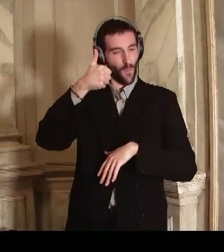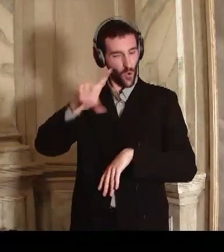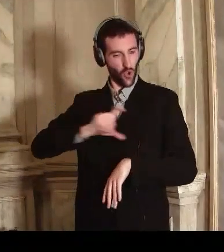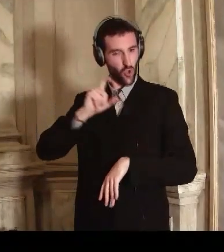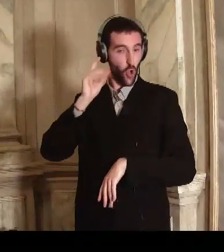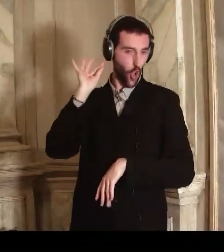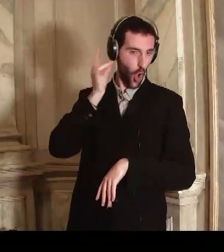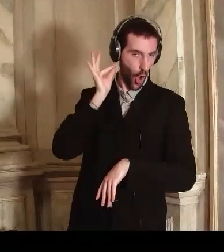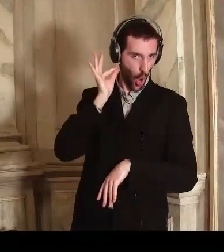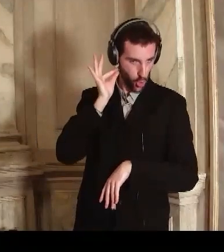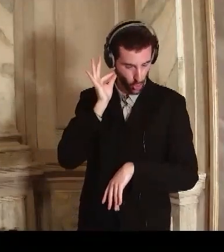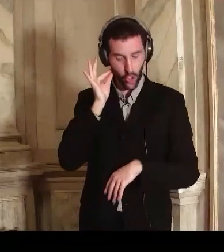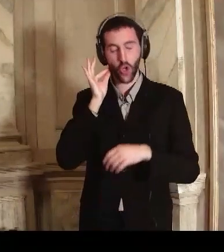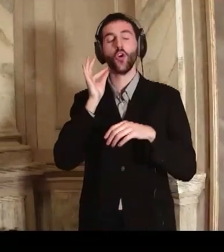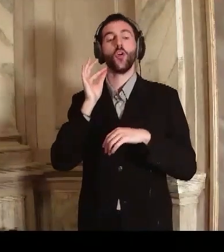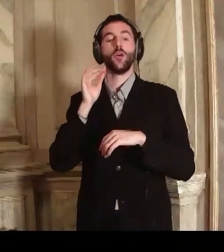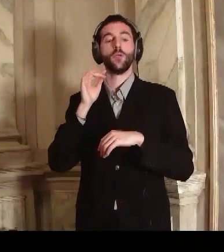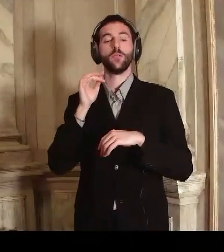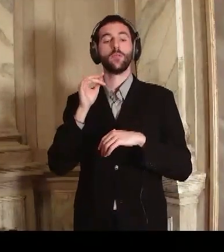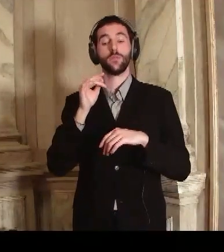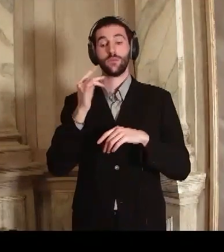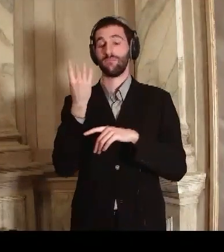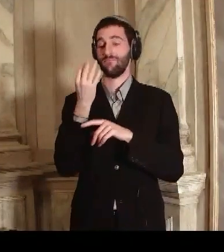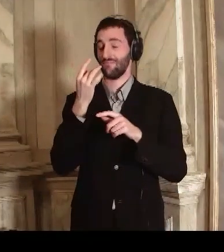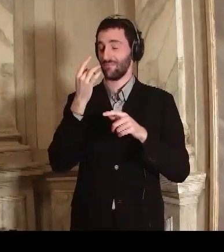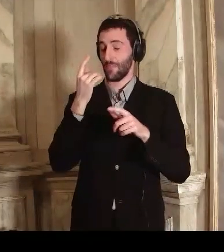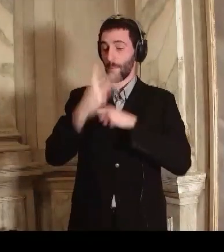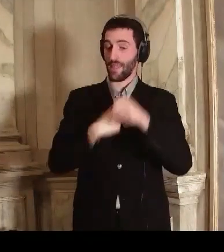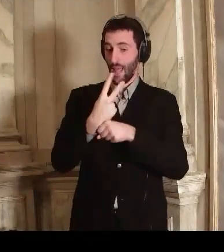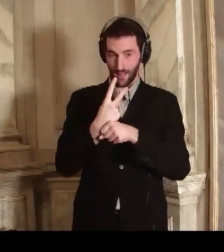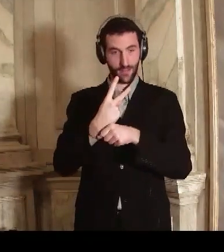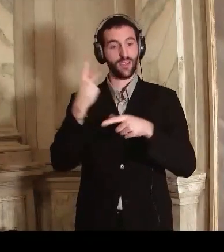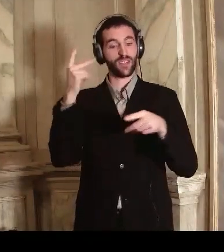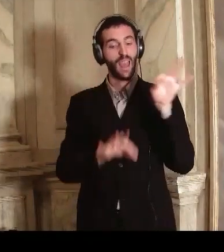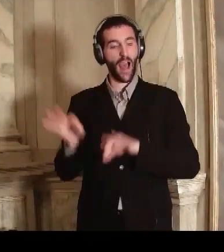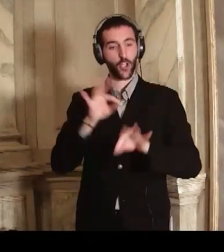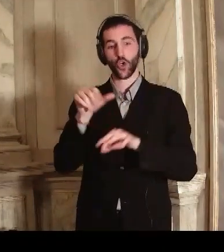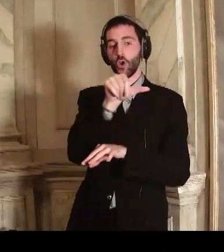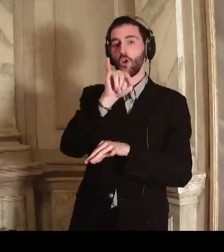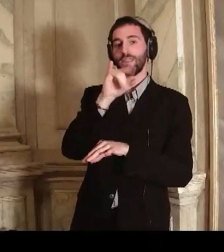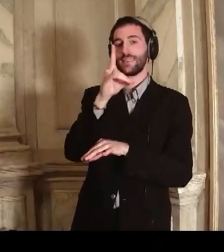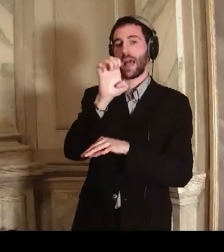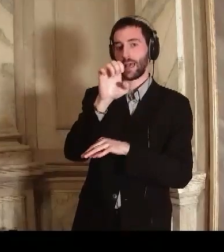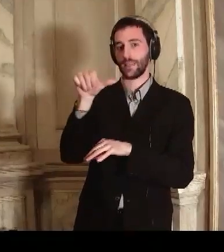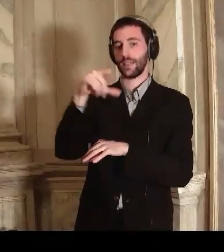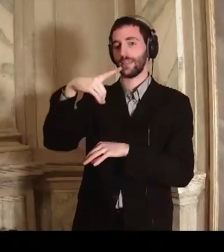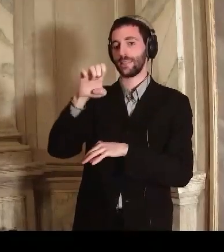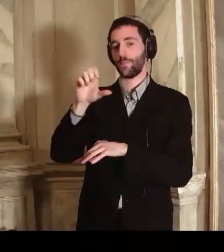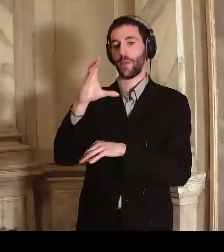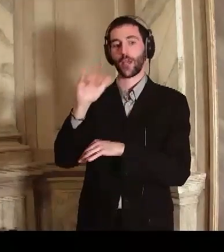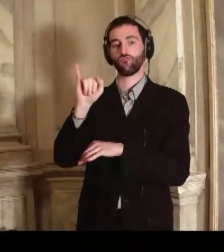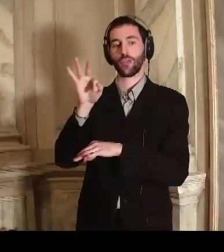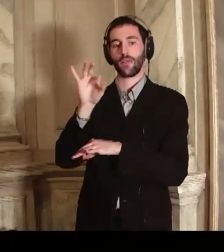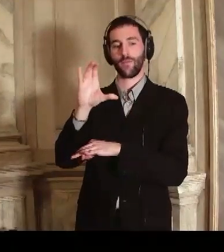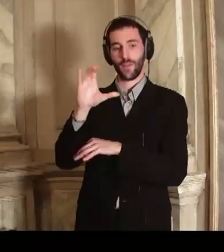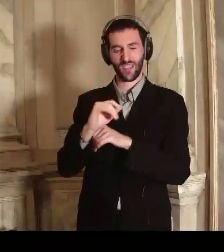3ª edizione di Biennale College Teatro Site Specific 2023, unico nella sua specificità,